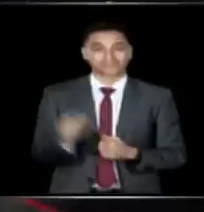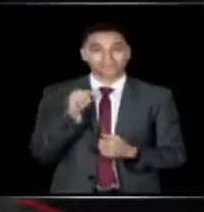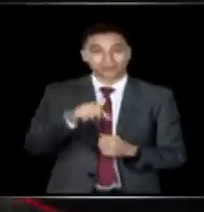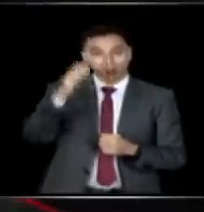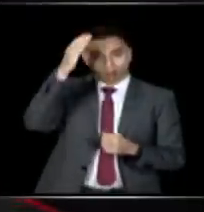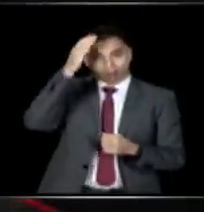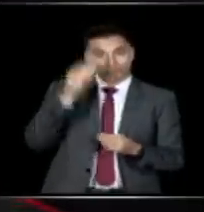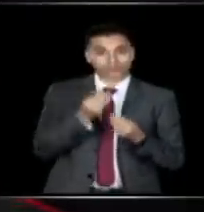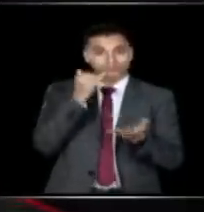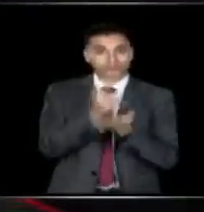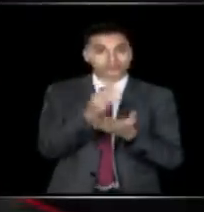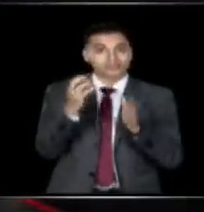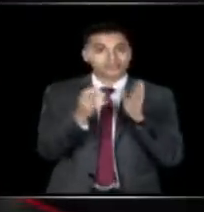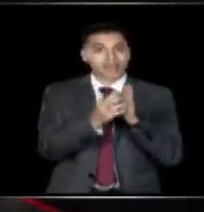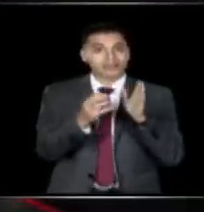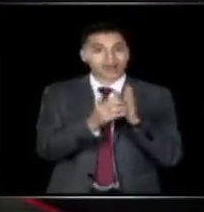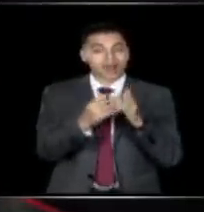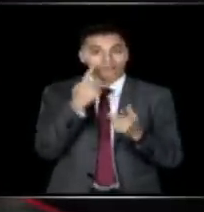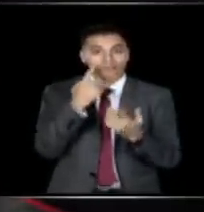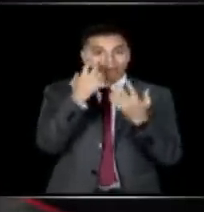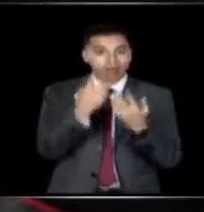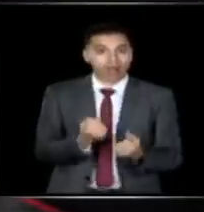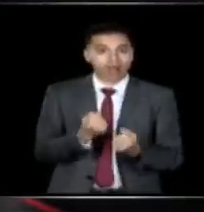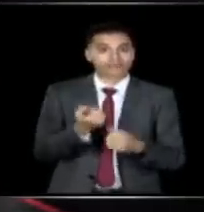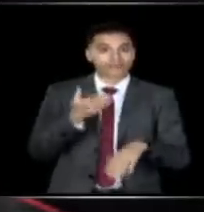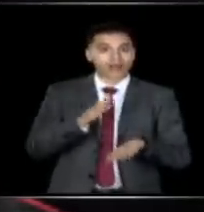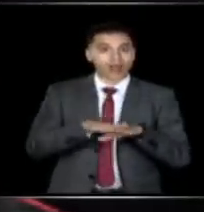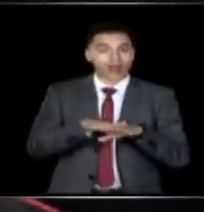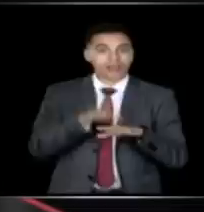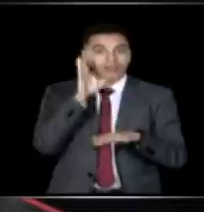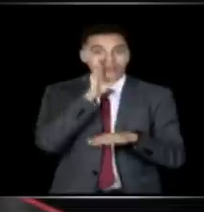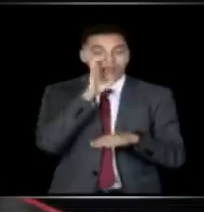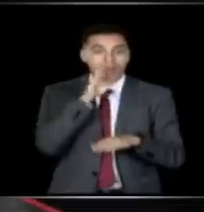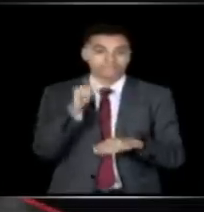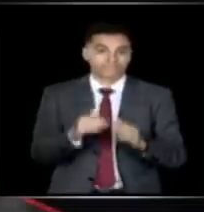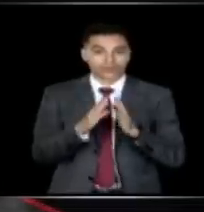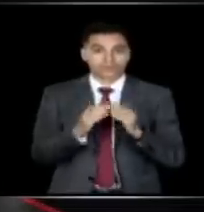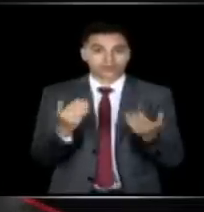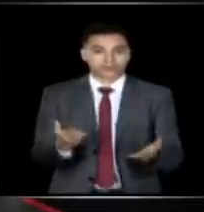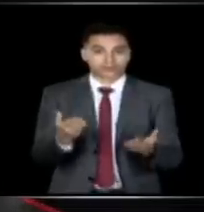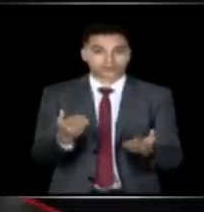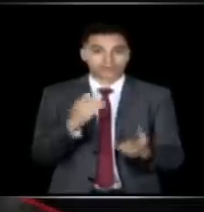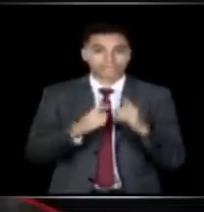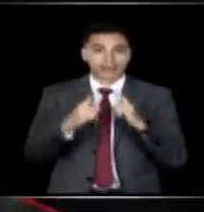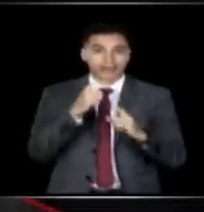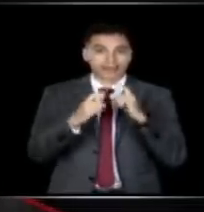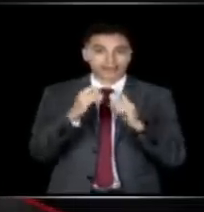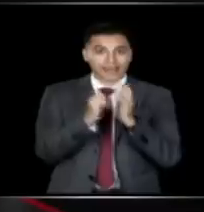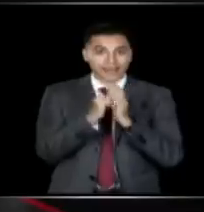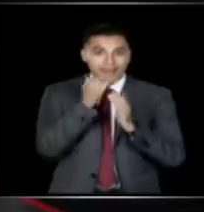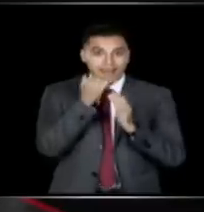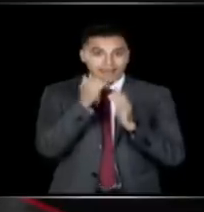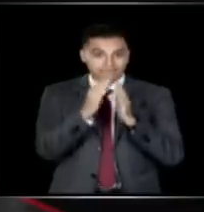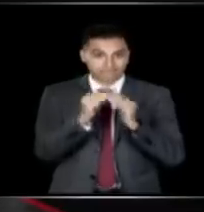برنامج العباقرة جامعات يقدم إليكم برعاية من يهتم بالتعليم في مصر، البنك الأهلي